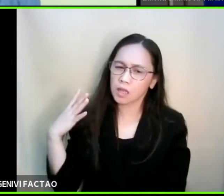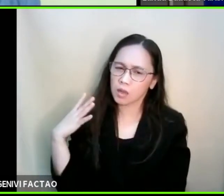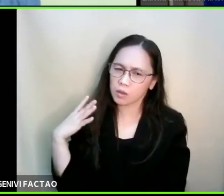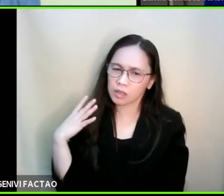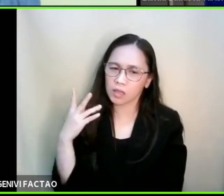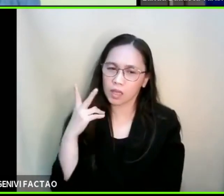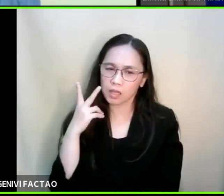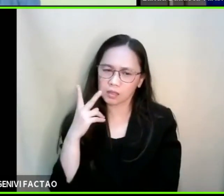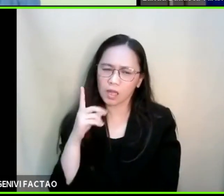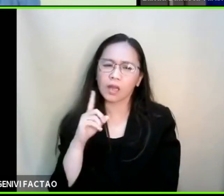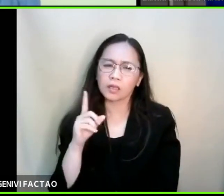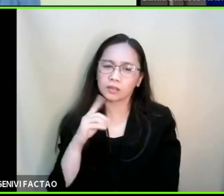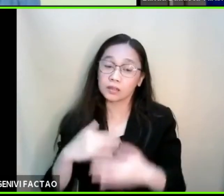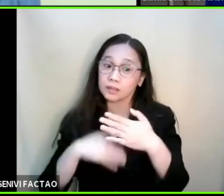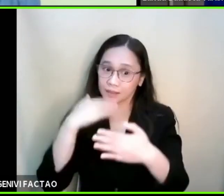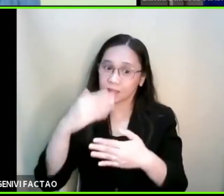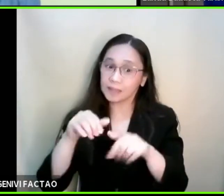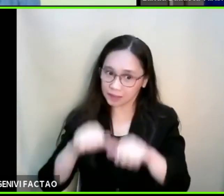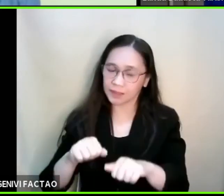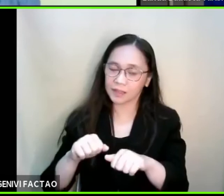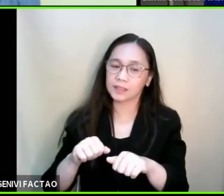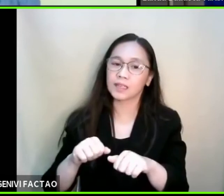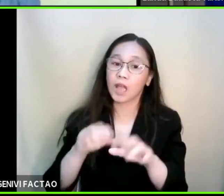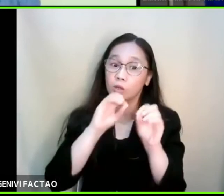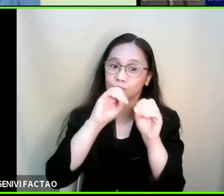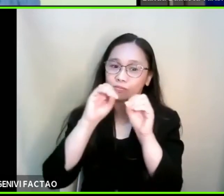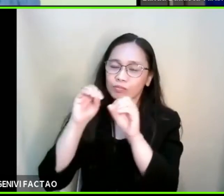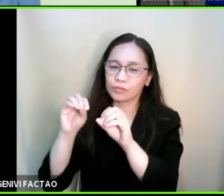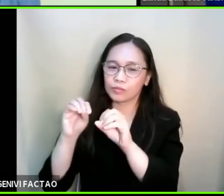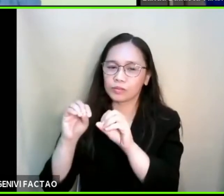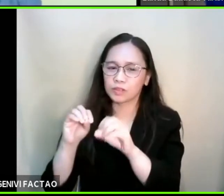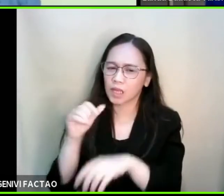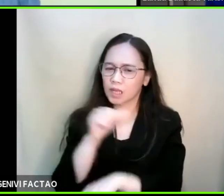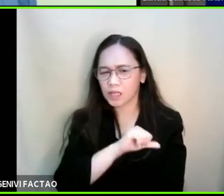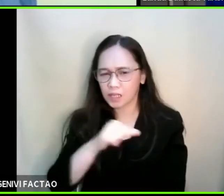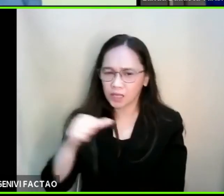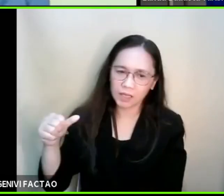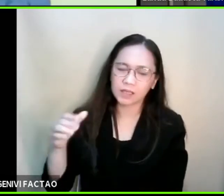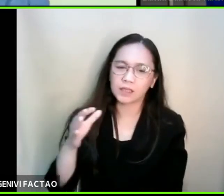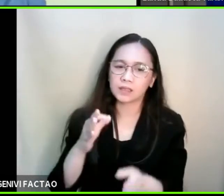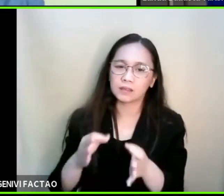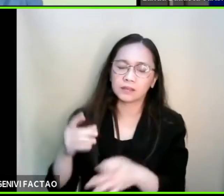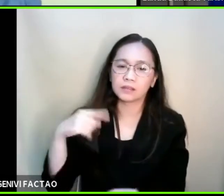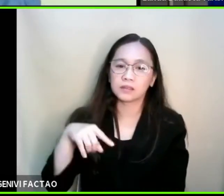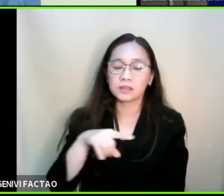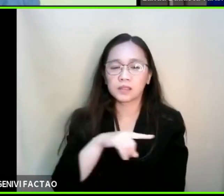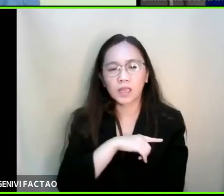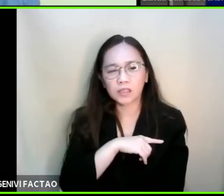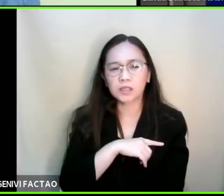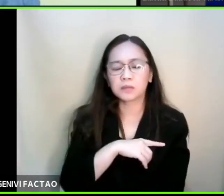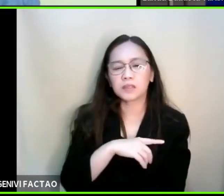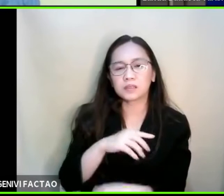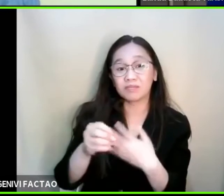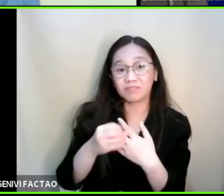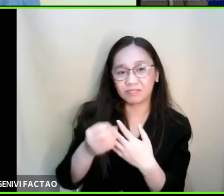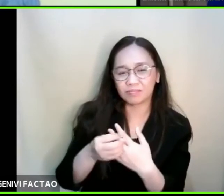what can be the next step na pwedeng yung ituro. As in anything, no, kung sa ating mga neurotypical na anak, sinusunod